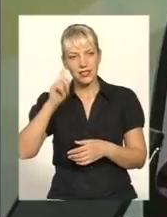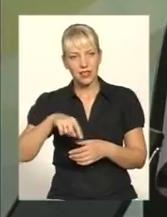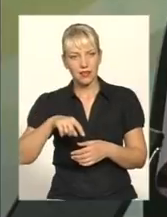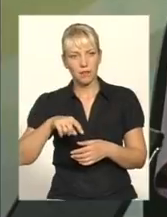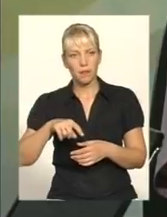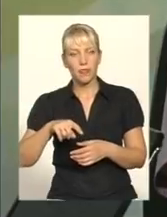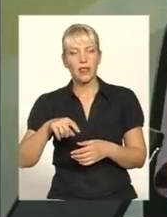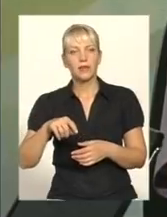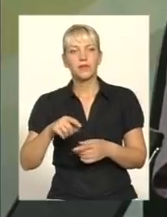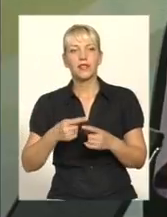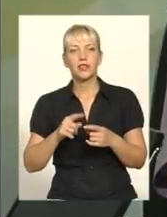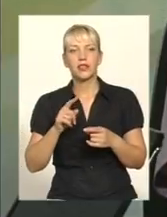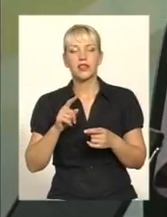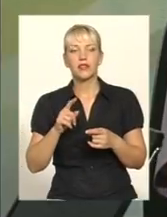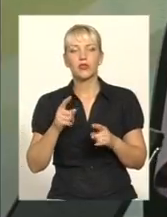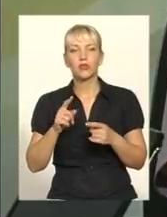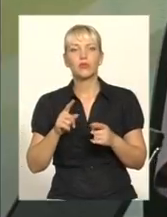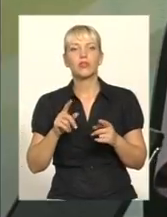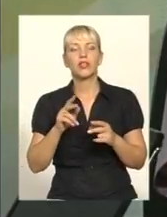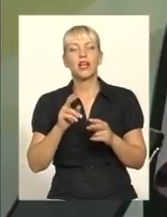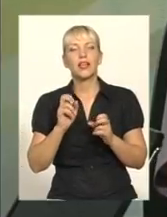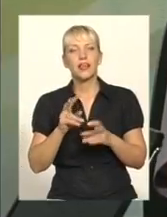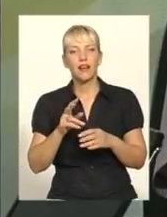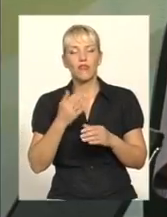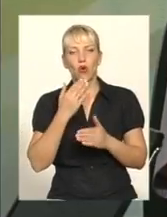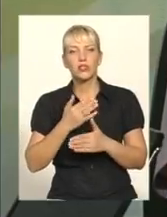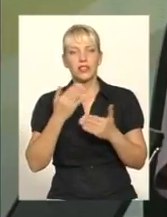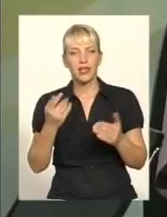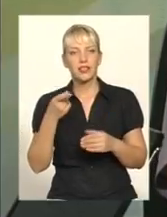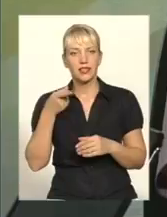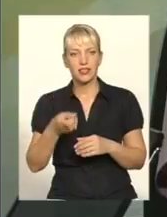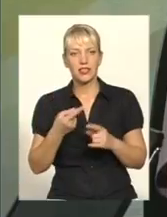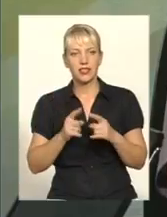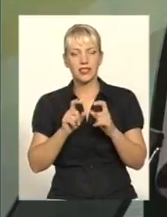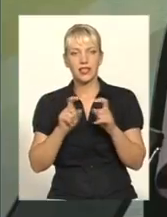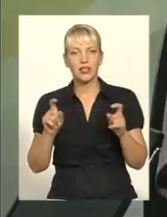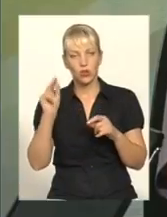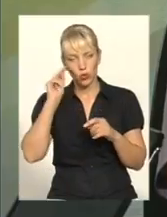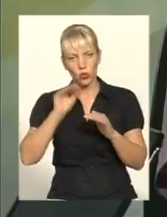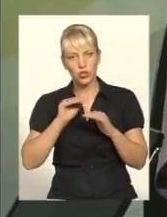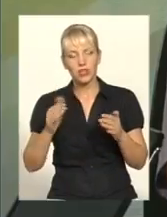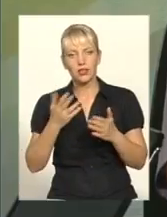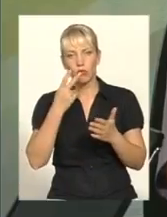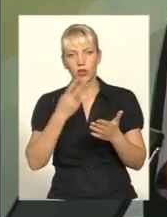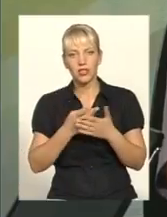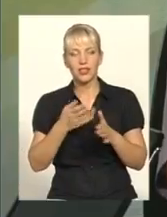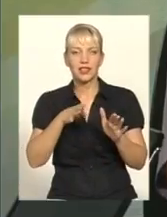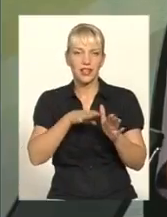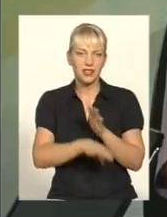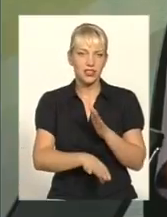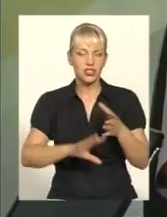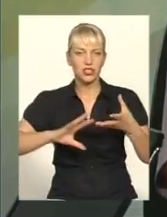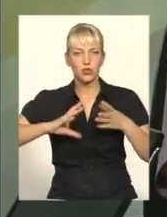процесі оптимізації. Тоді, як в останній тисячі, тобто це заклади, учні яких показали найгірші